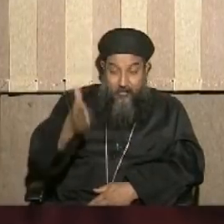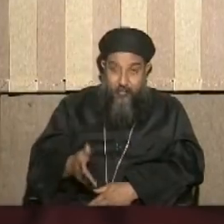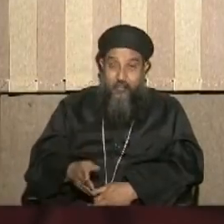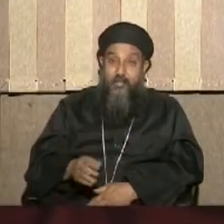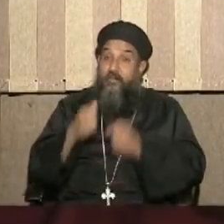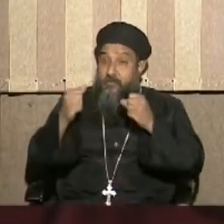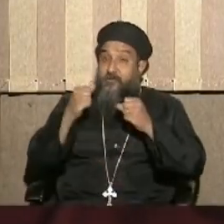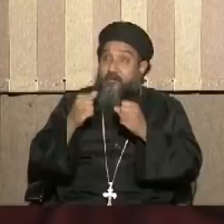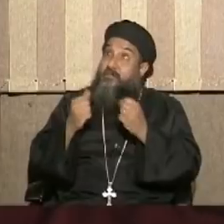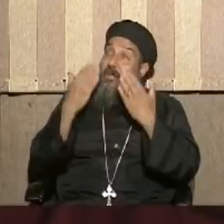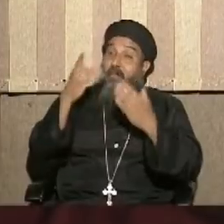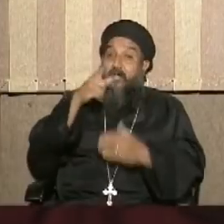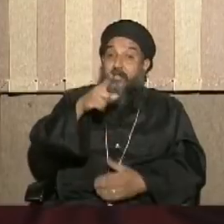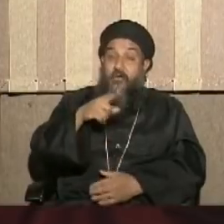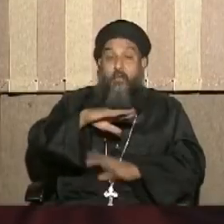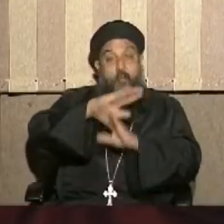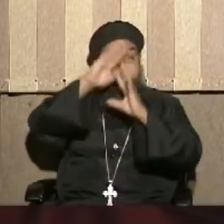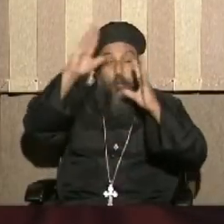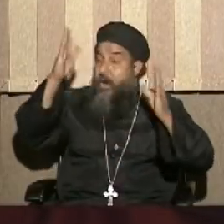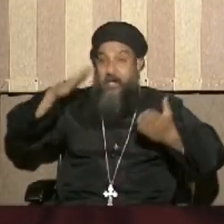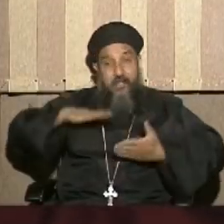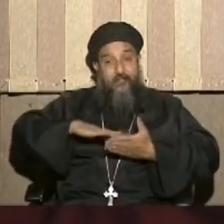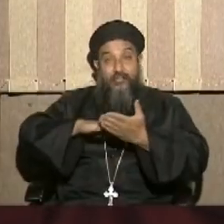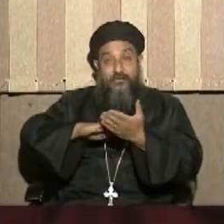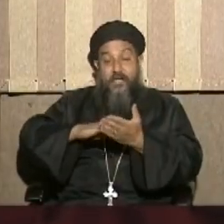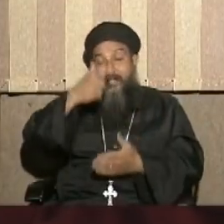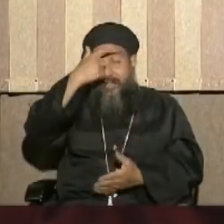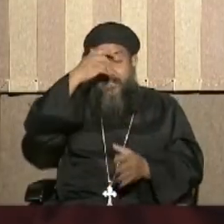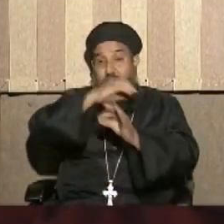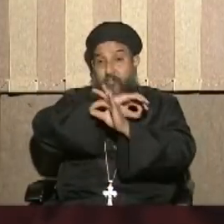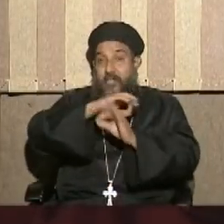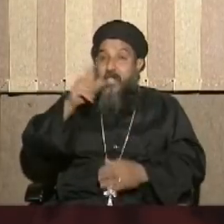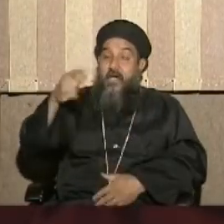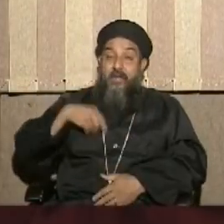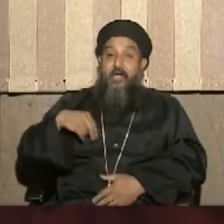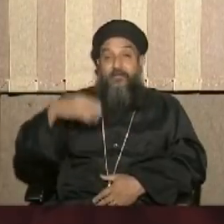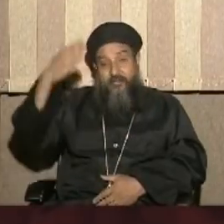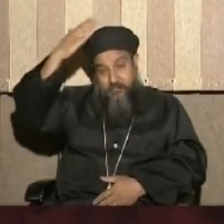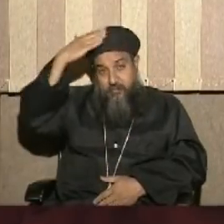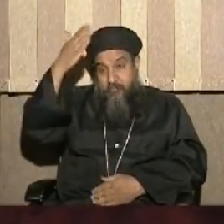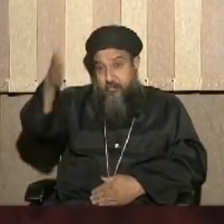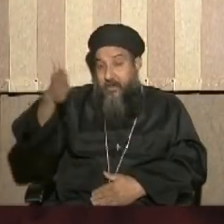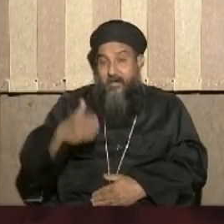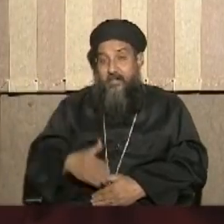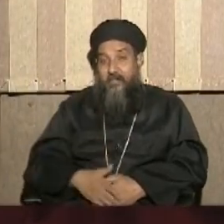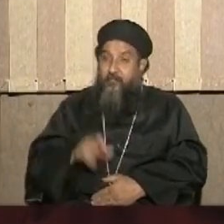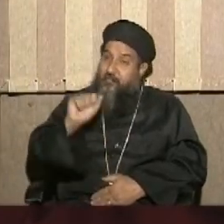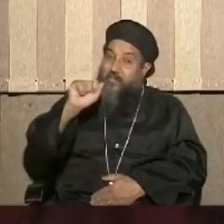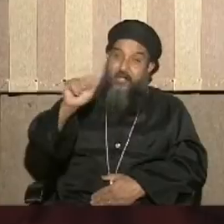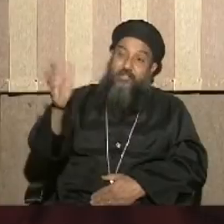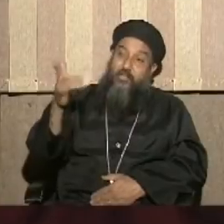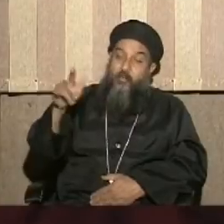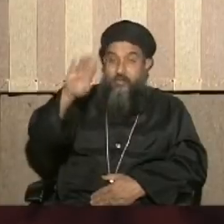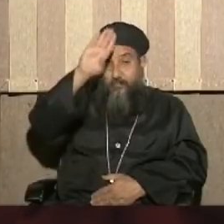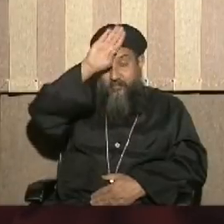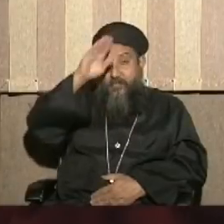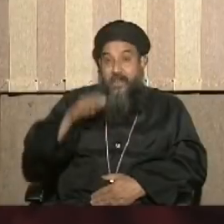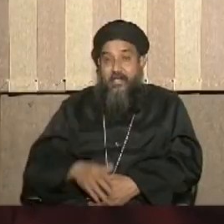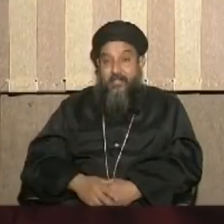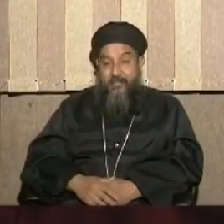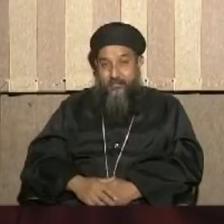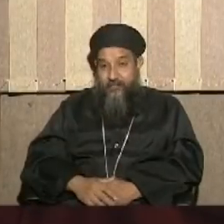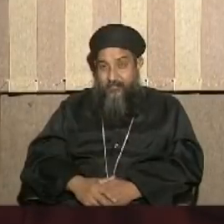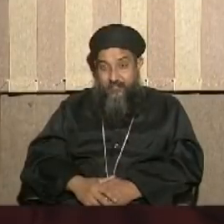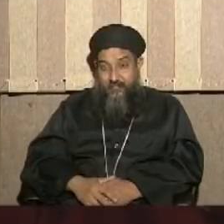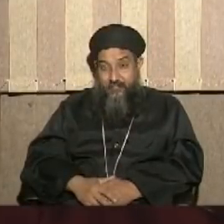بركتكم وقوت صلواتكم لكل المحتاجين والمرضى قلت تأجي أنا كمان باخد بركتكم